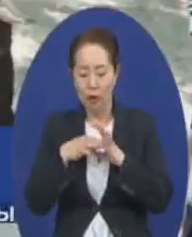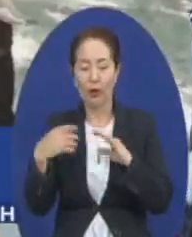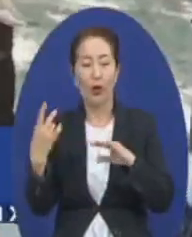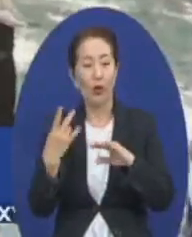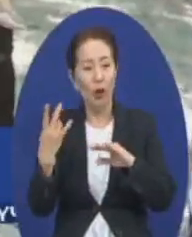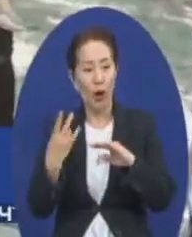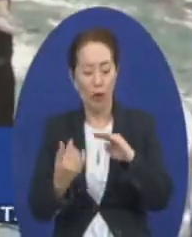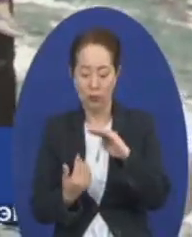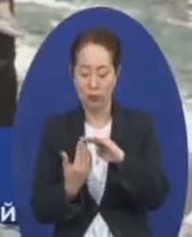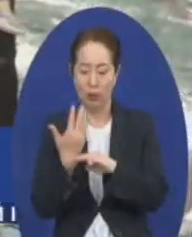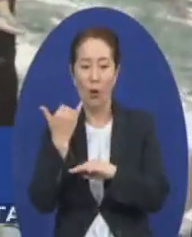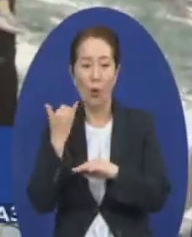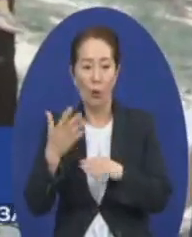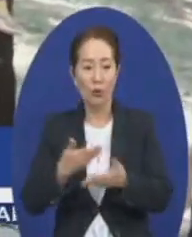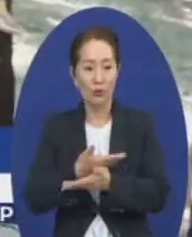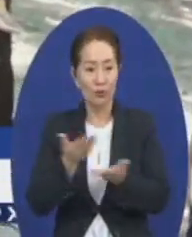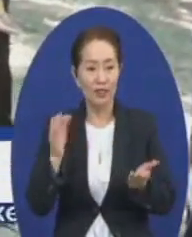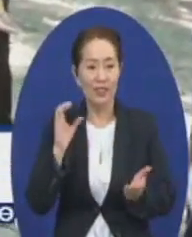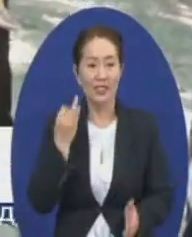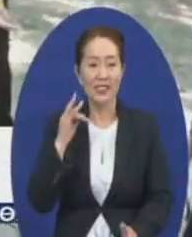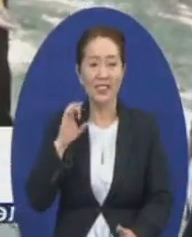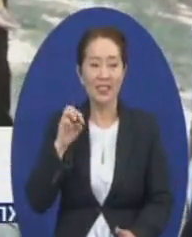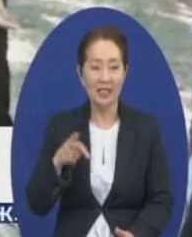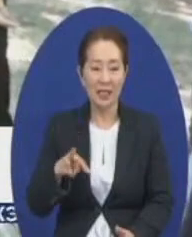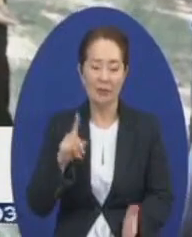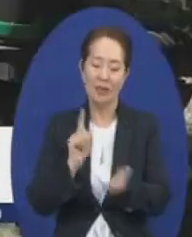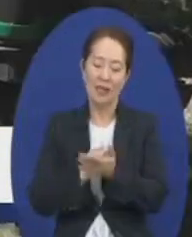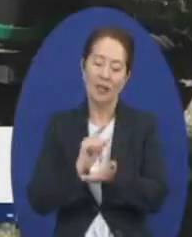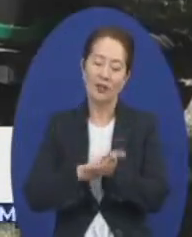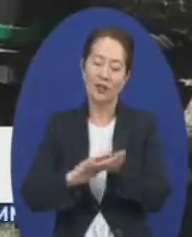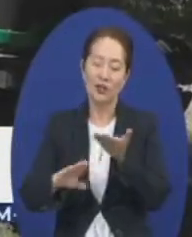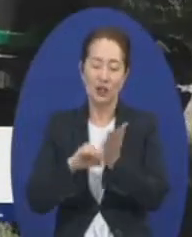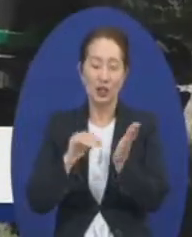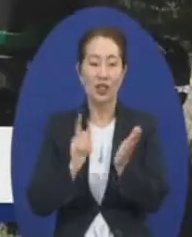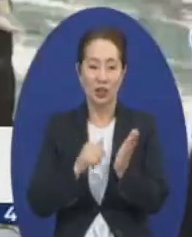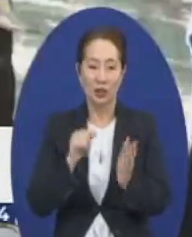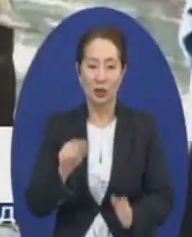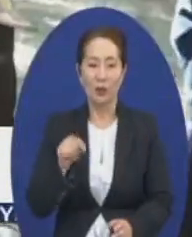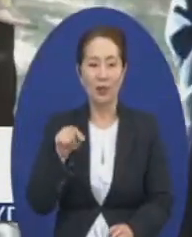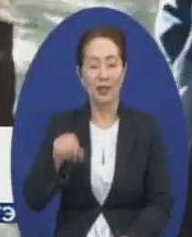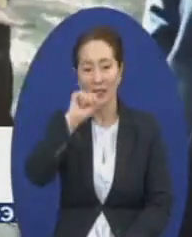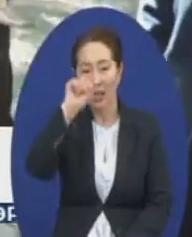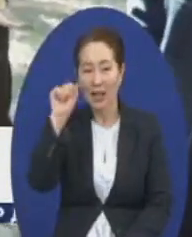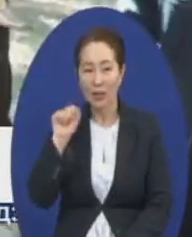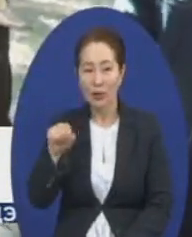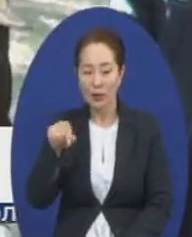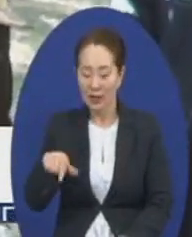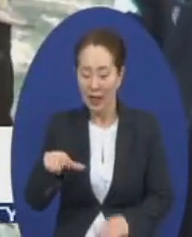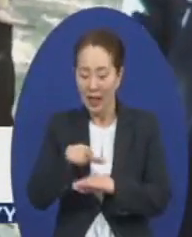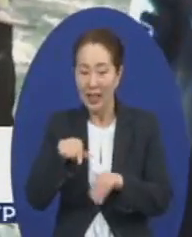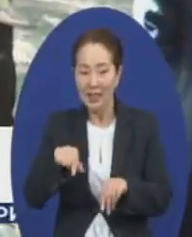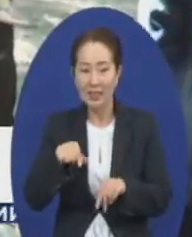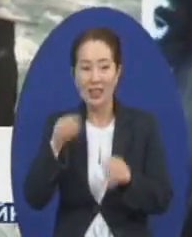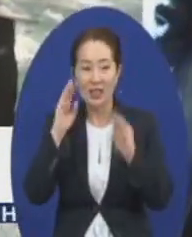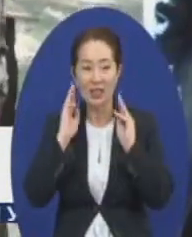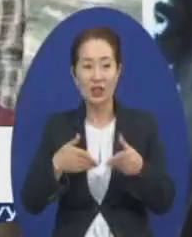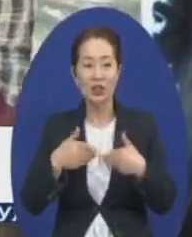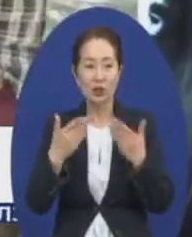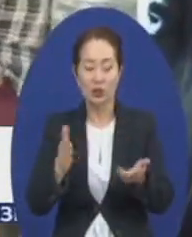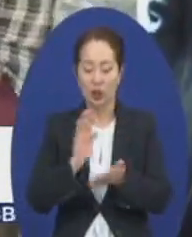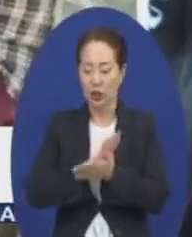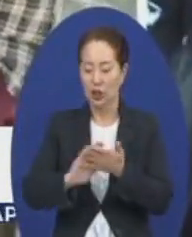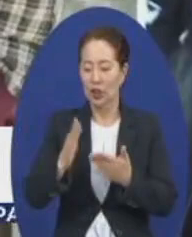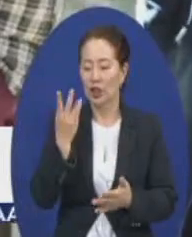өсөлтөө ногоогоо услах услагааны систем бол зайлшгүй одоо шинжлэх шаардлага гарсан. Энэ асуудлыг маань газар дээр нь шийдэж өгч